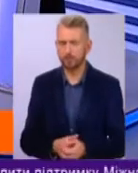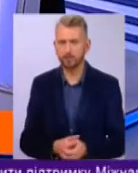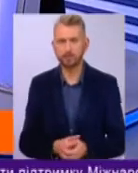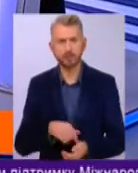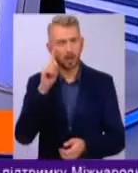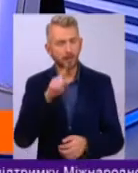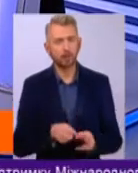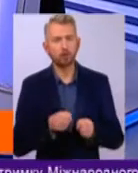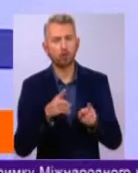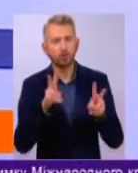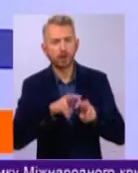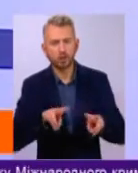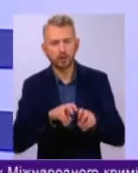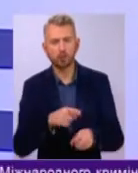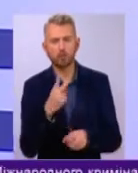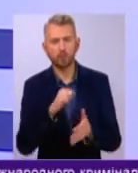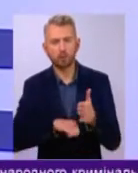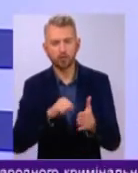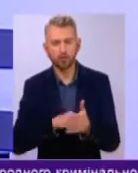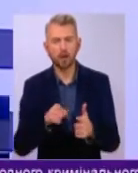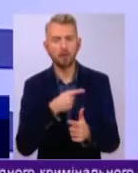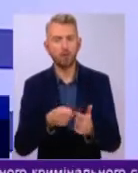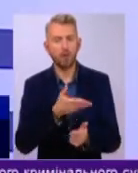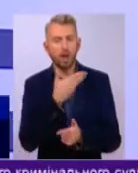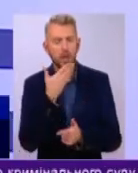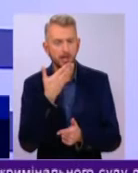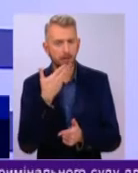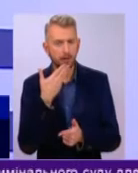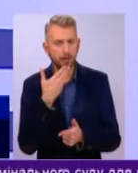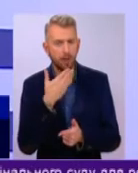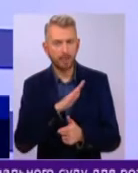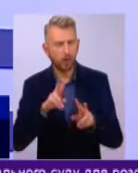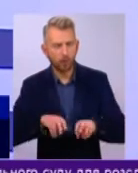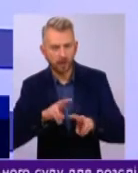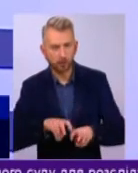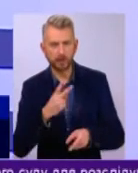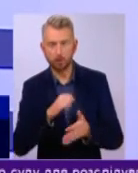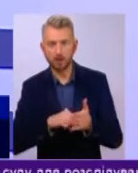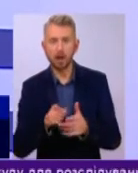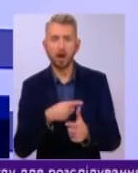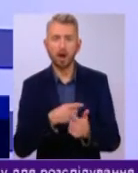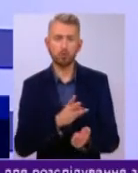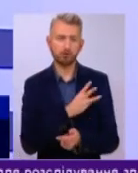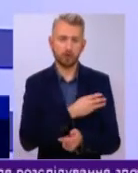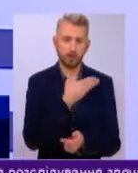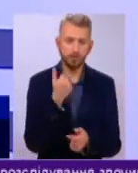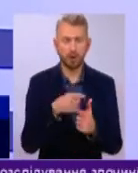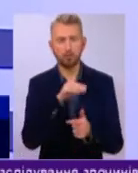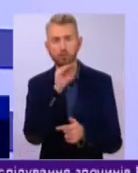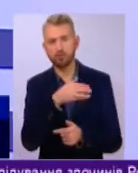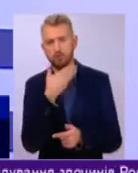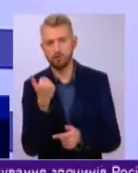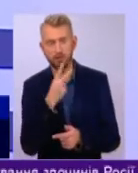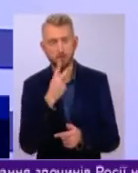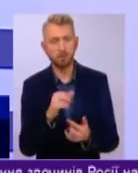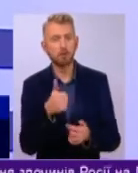Знаєте, злочини розслідуються, як правило, з двох причин. Або немає на це політичної волі, бажання, або непрофесіоналізм. Ми бачимо зараз,